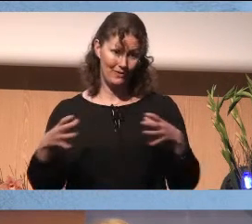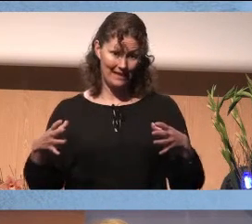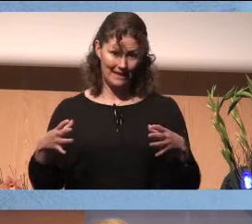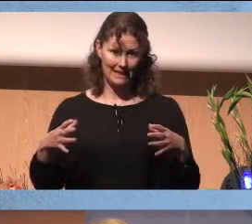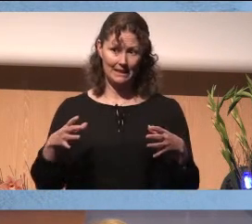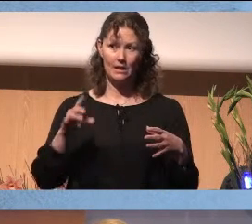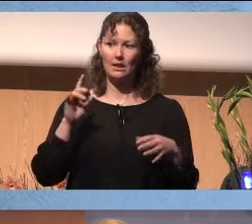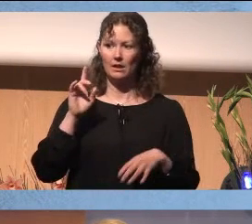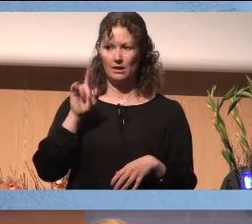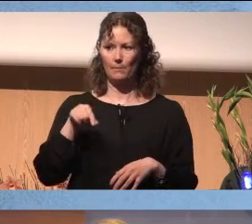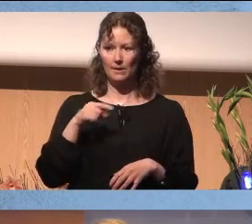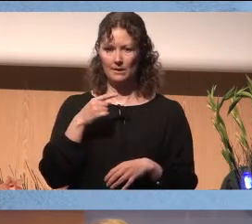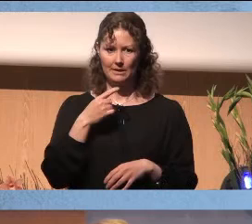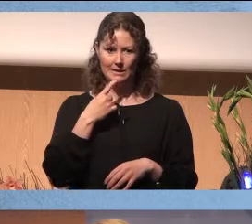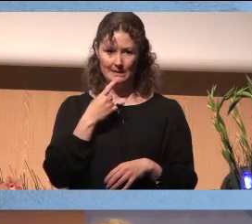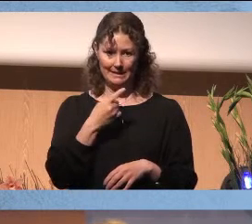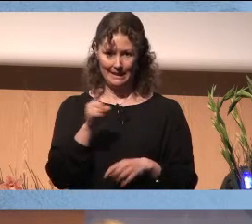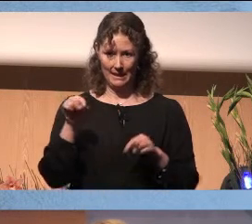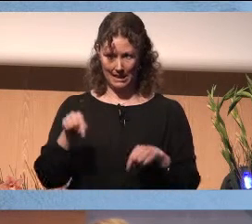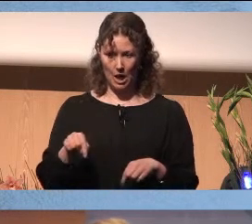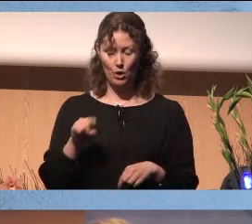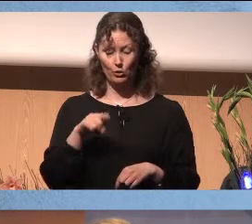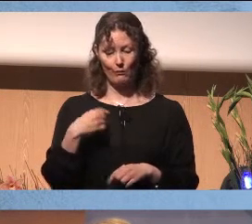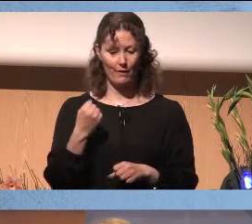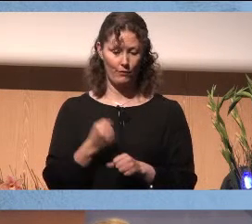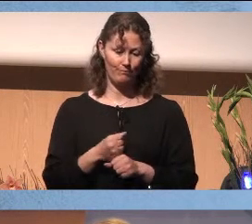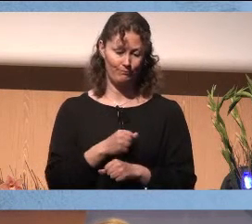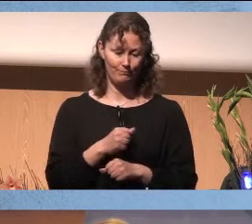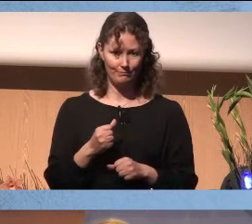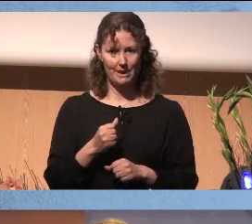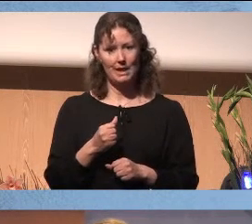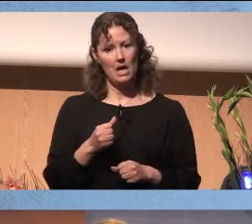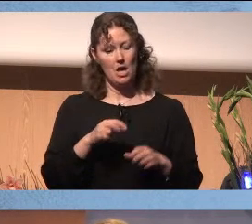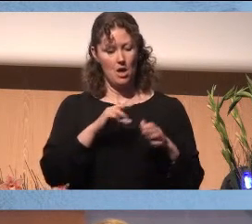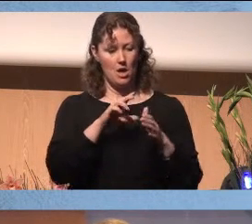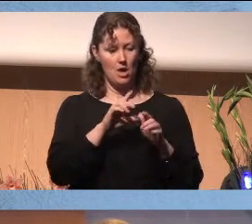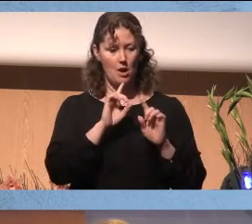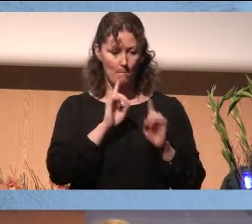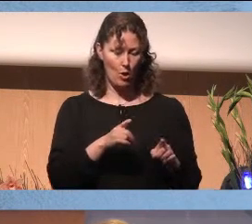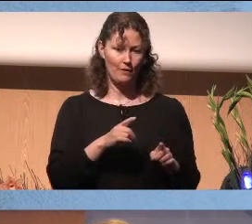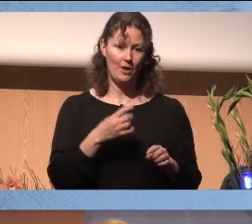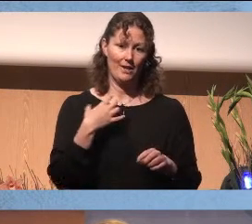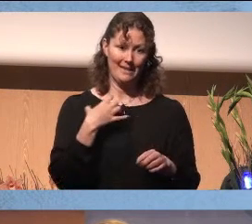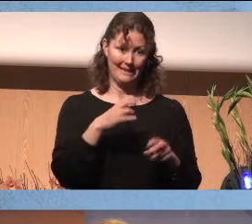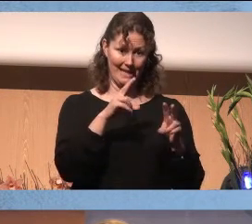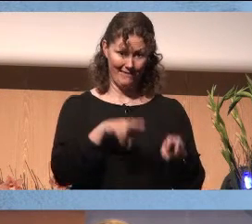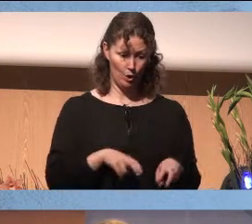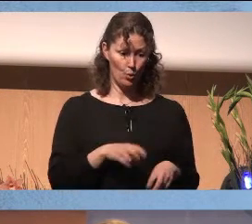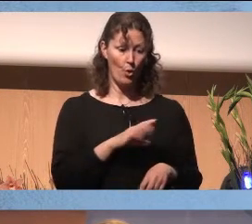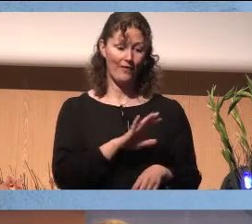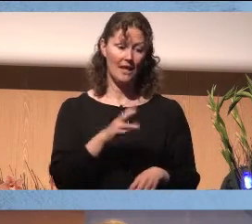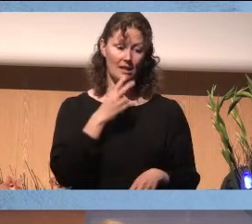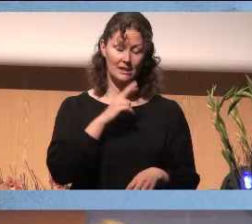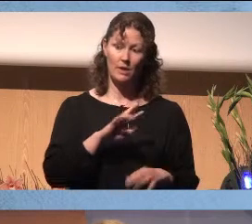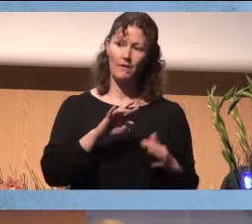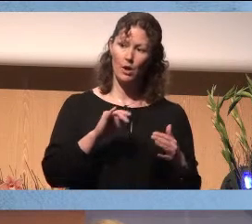det. Nå har vi fått en knusende rapport fra Riksrevisjonen, og svaret til Riksrevisjonen